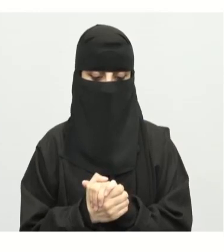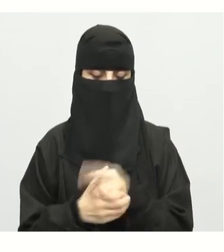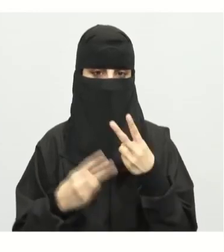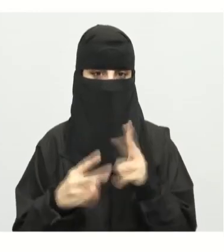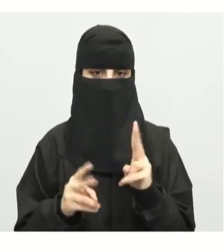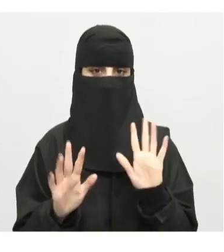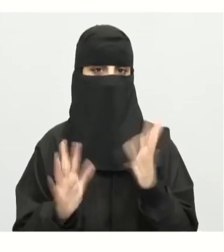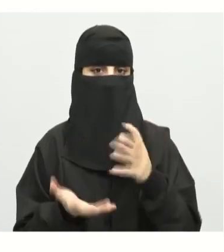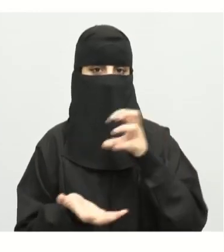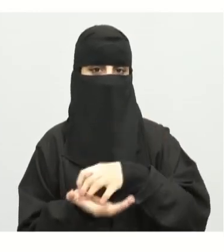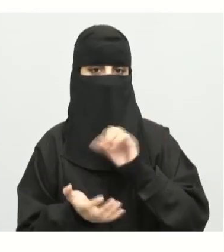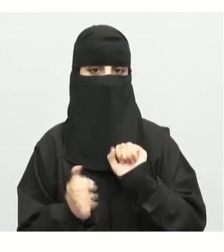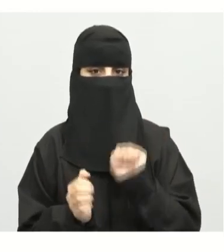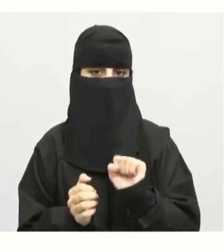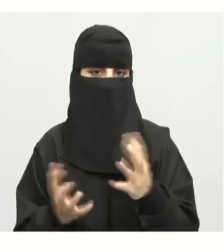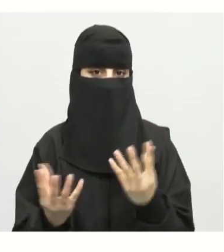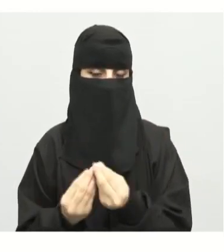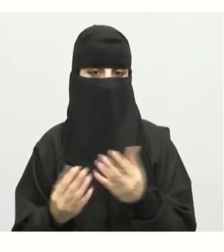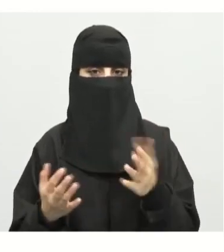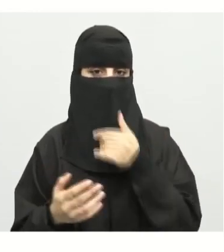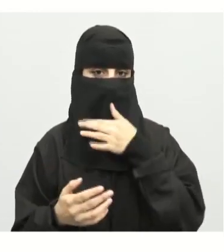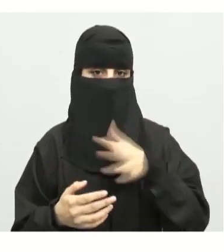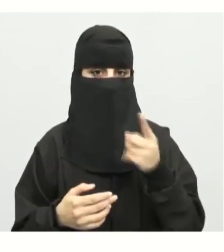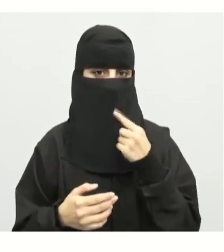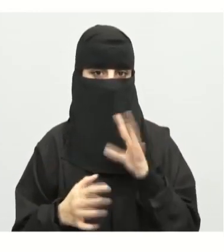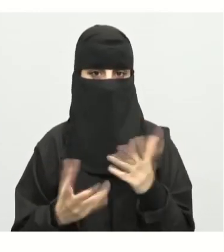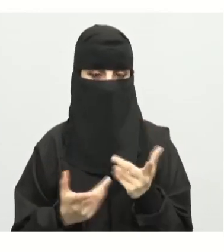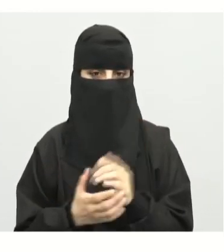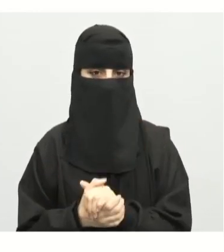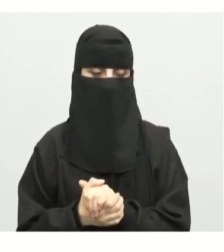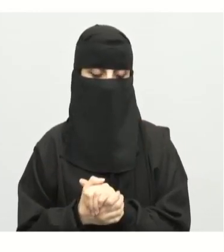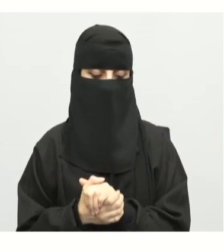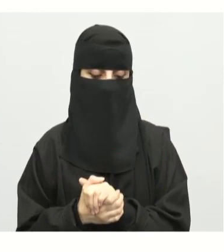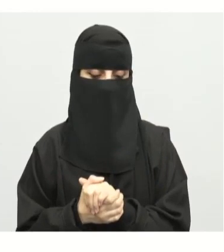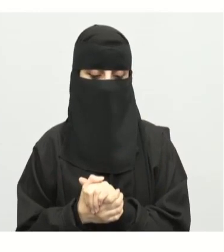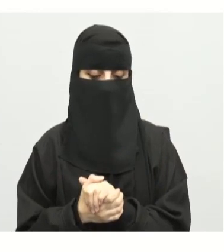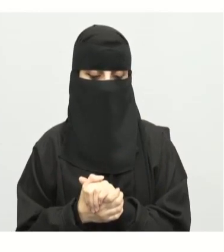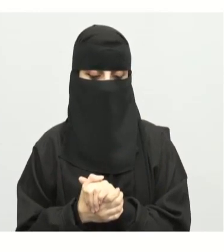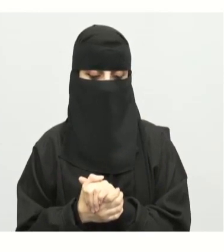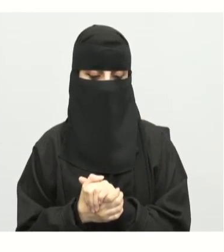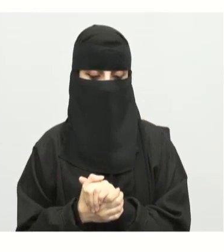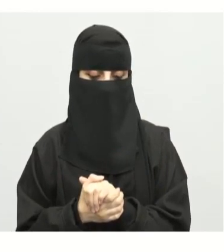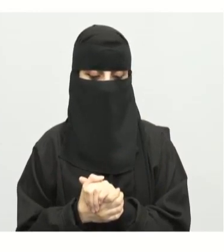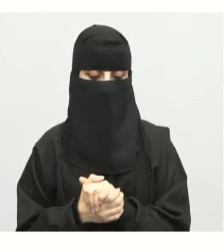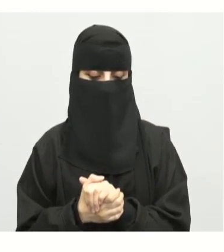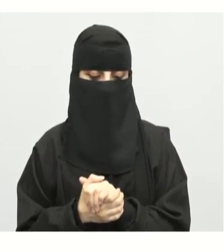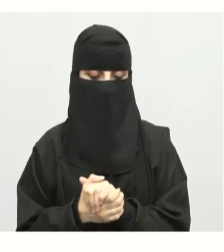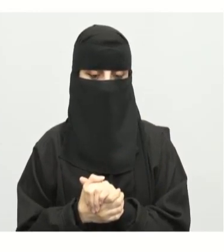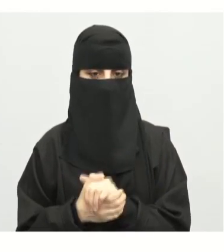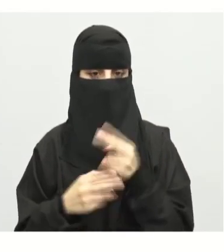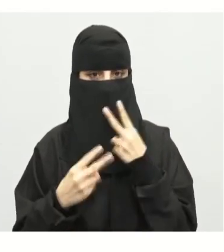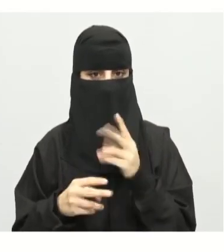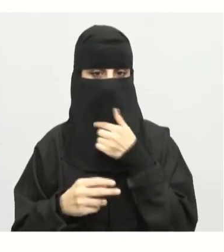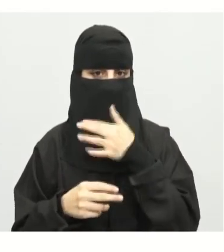فرسان الجزر التي تقع في البحر الاحمر والجزر التي تقع في الخليج العربي اذا